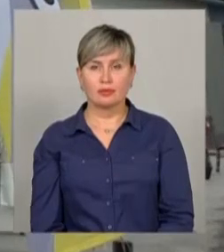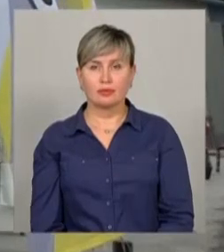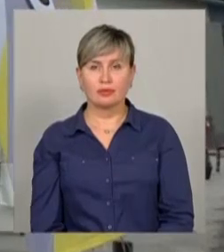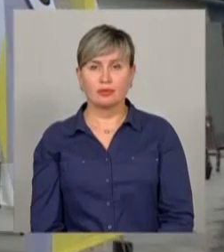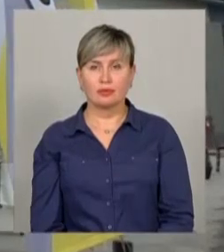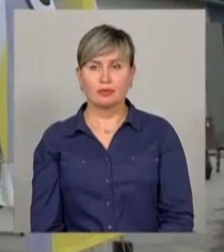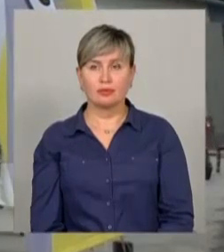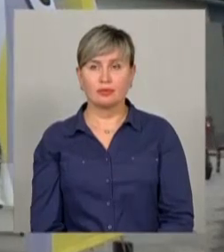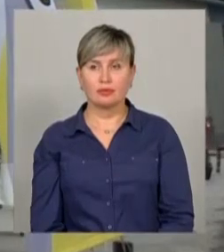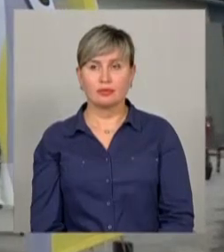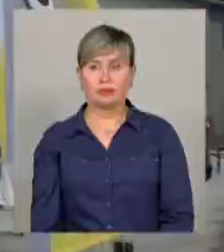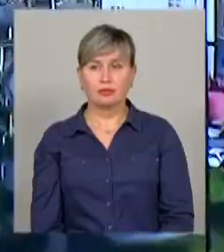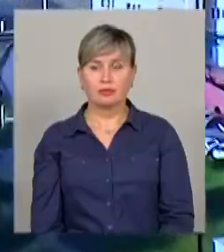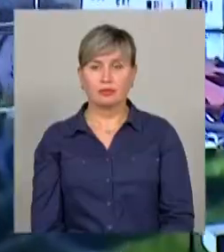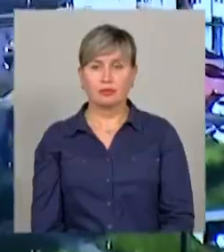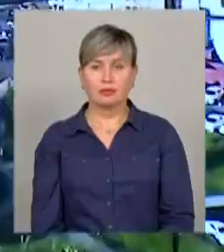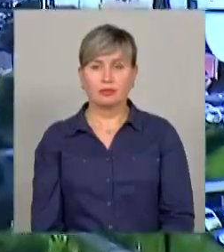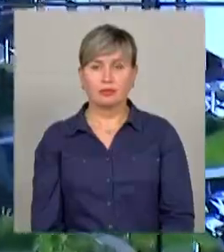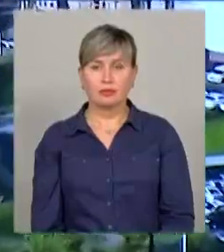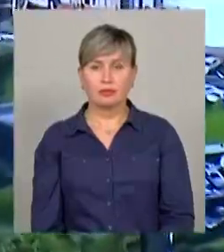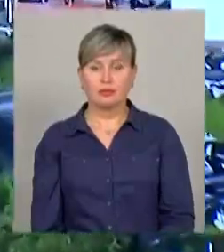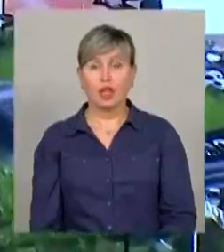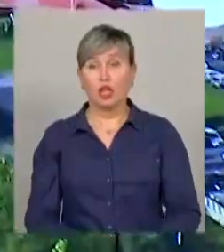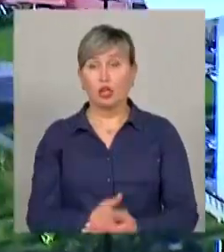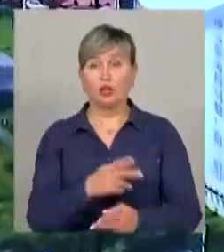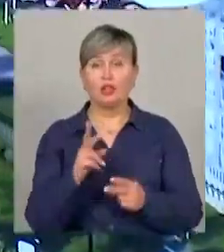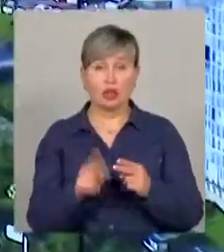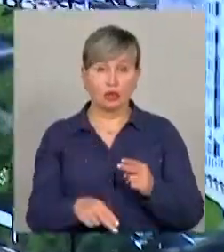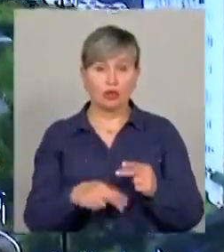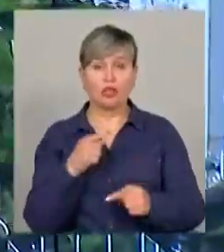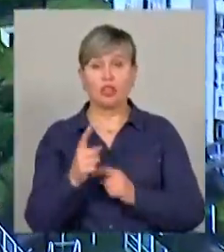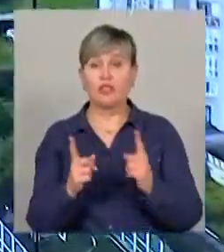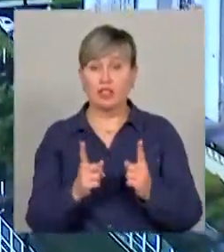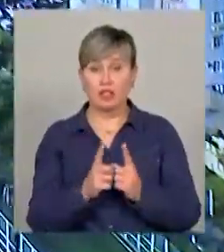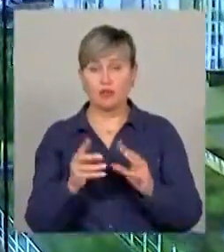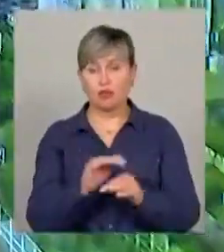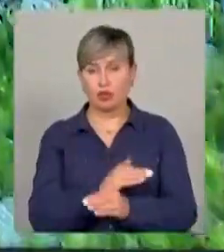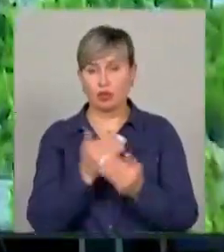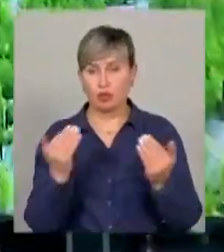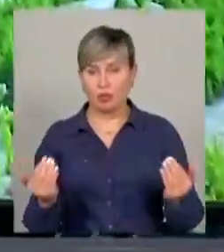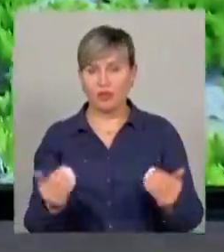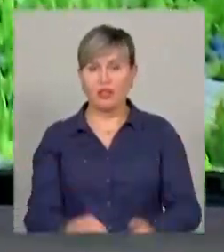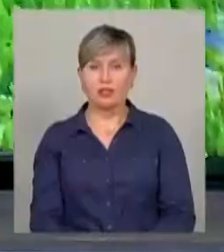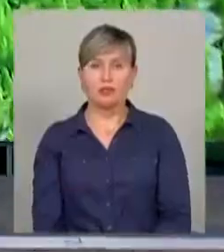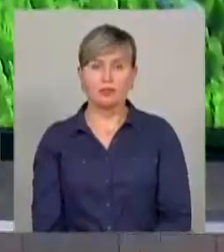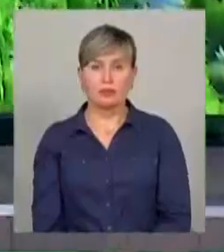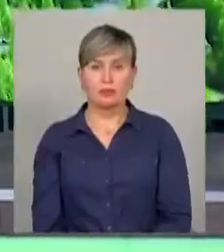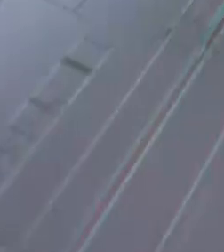Сандыбаев, телеканал Алматы. На этом наш выпуск завершен. Всего доброго. До встречи в эфире.